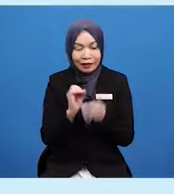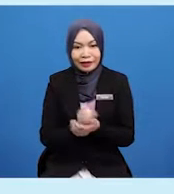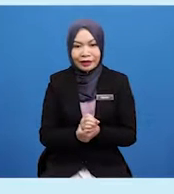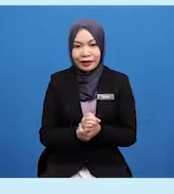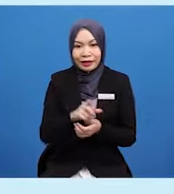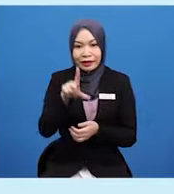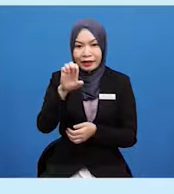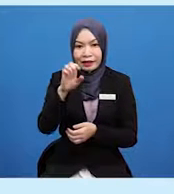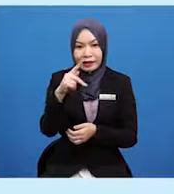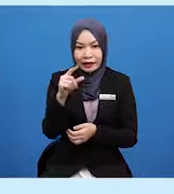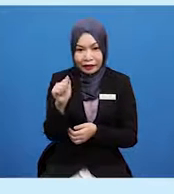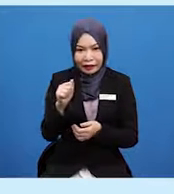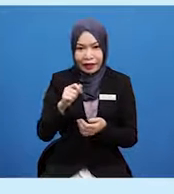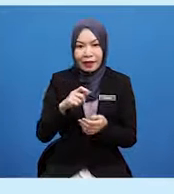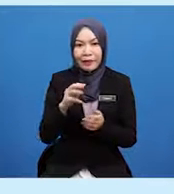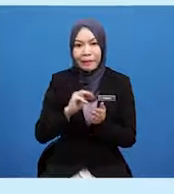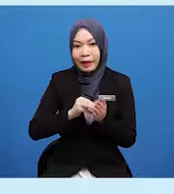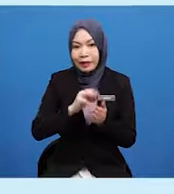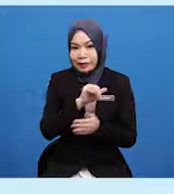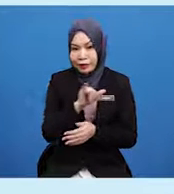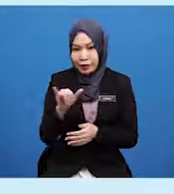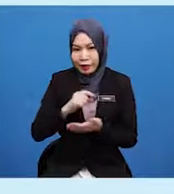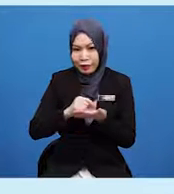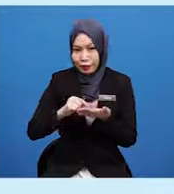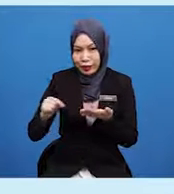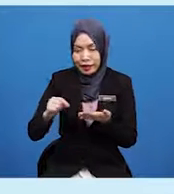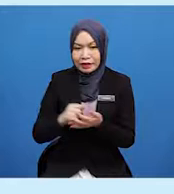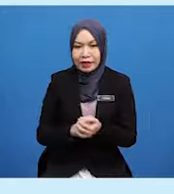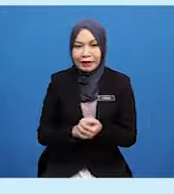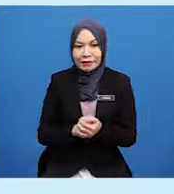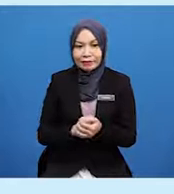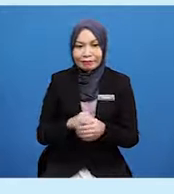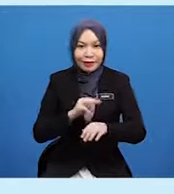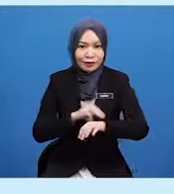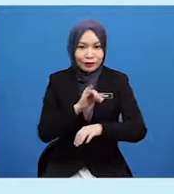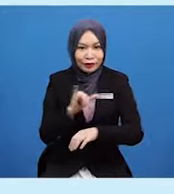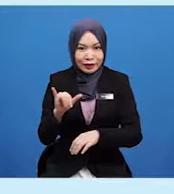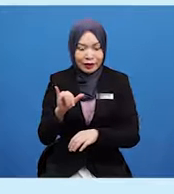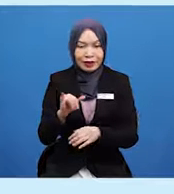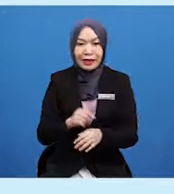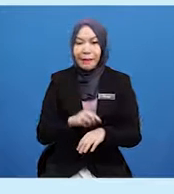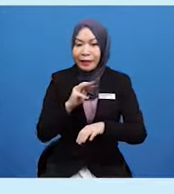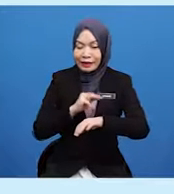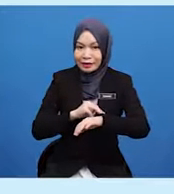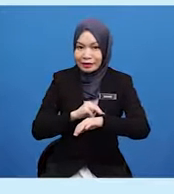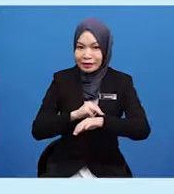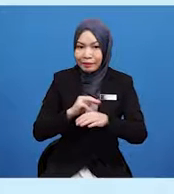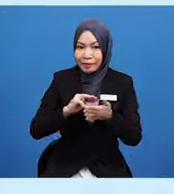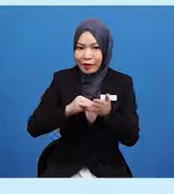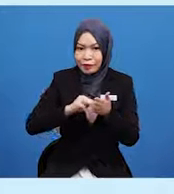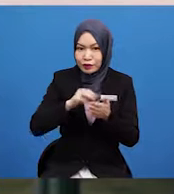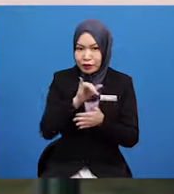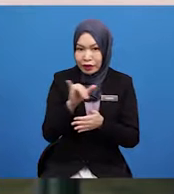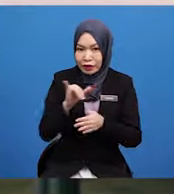maksud jaman prasejarah ialah zaman sebelum manusia mengetahui dan mengenal